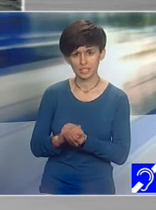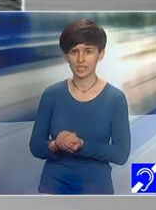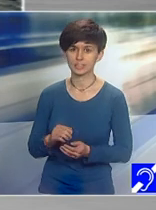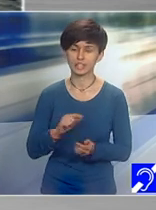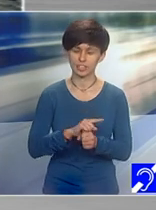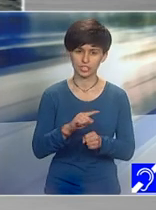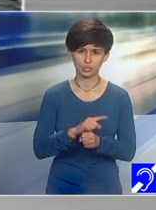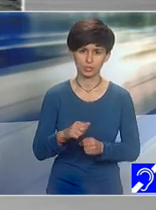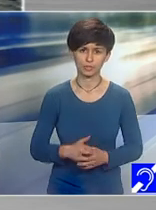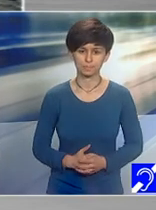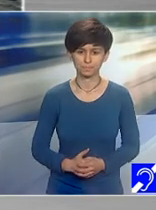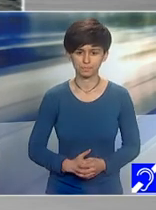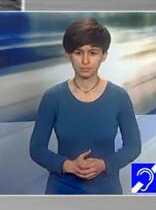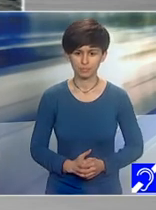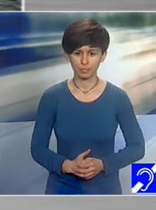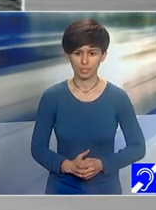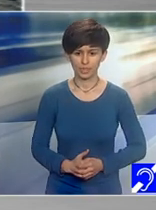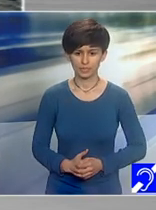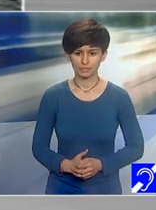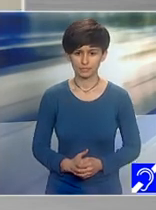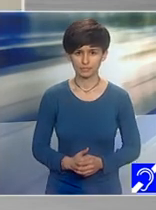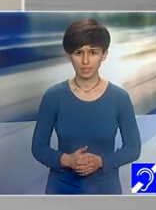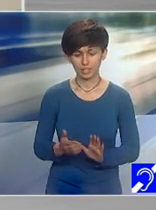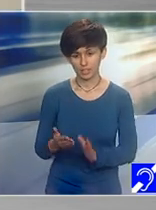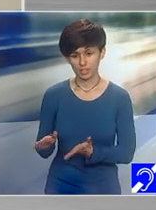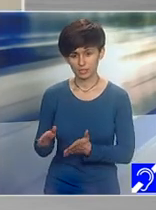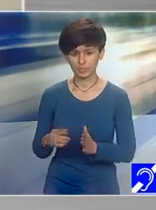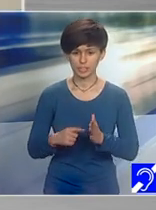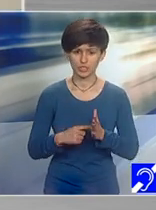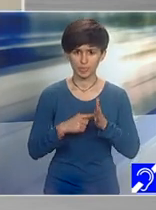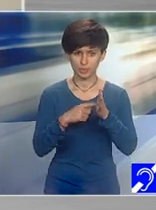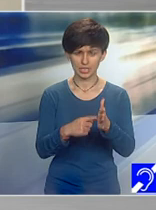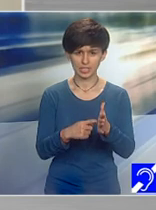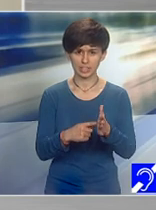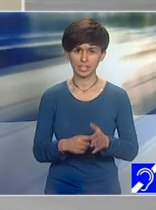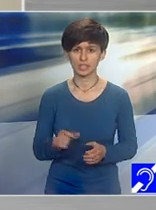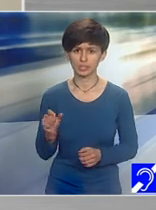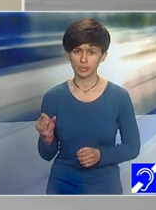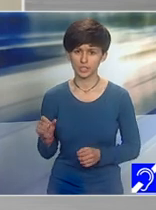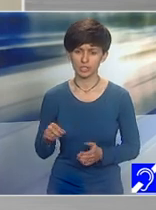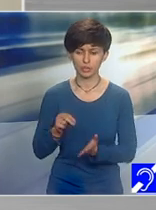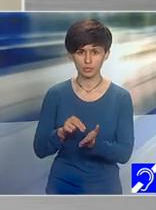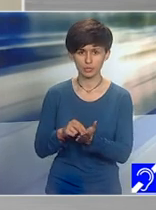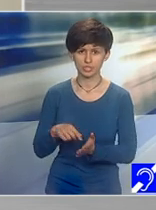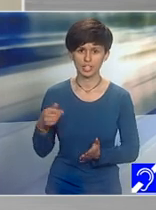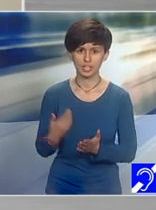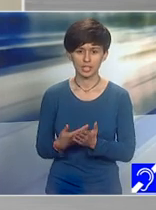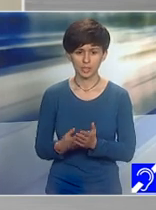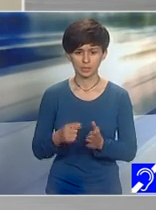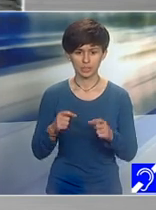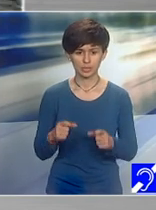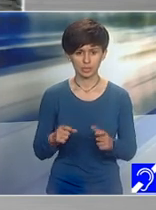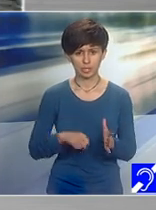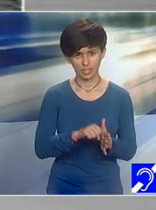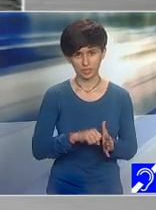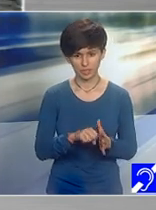că sunteți în asentimentul meu. Vom începe prezentarea și apoi abordarea temelor propuse pentru această emisiune de la stânga spre